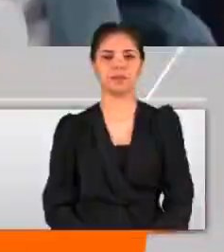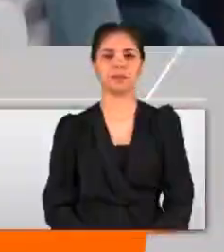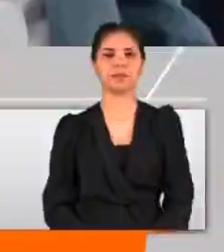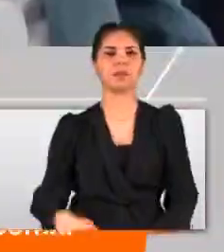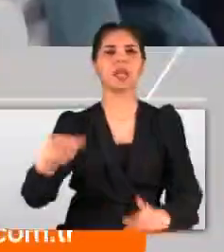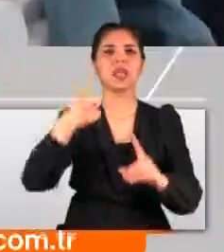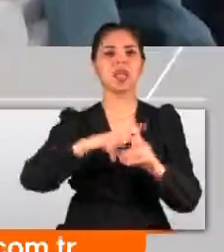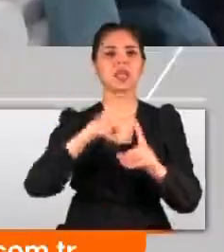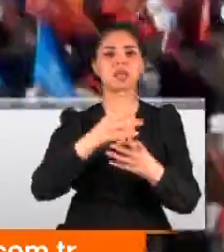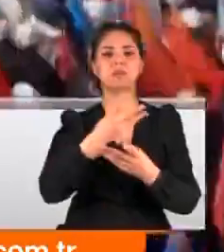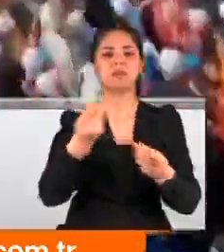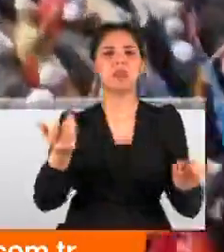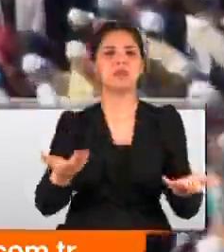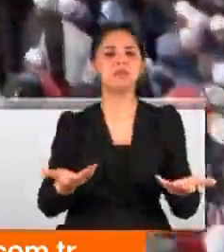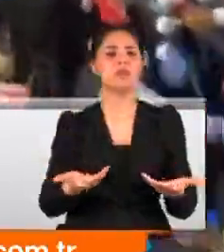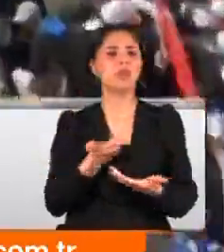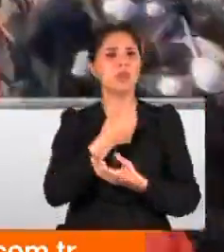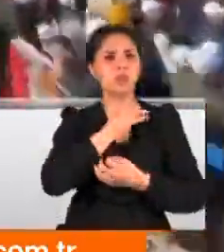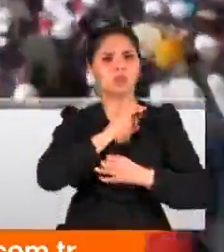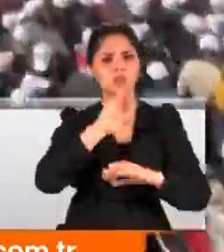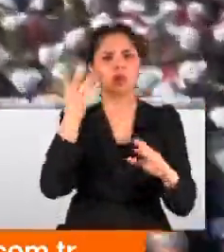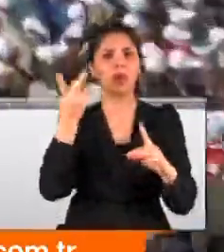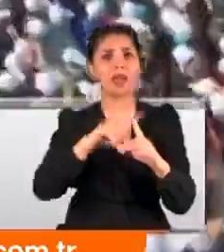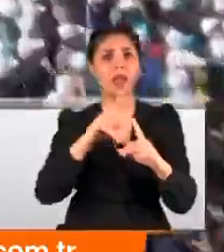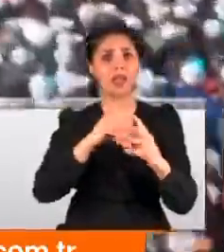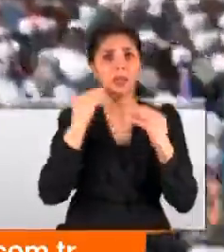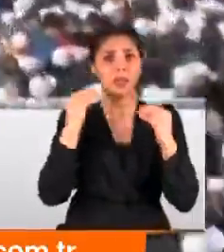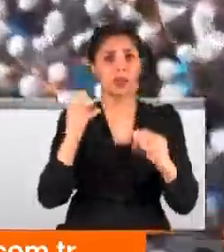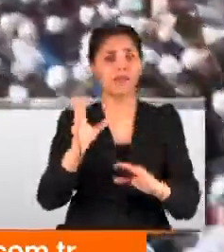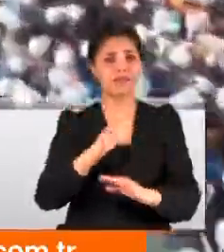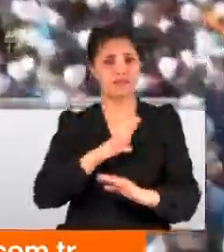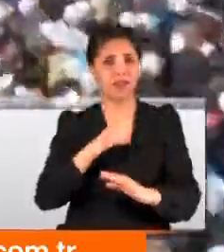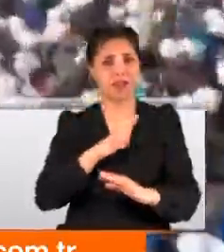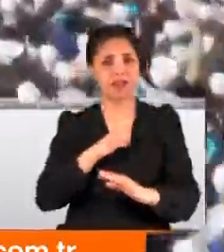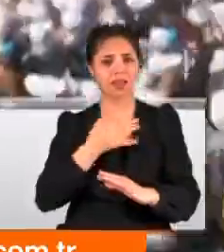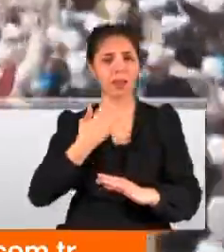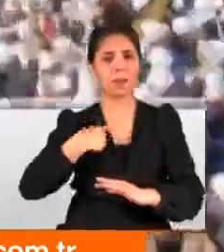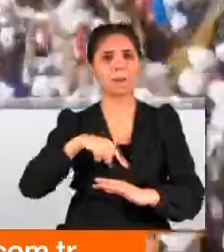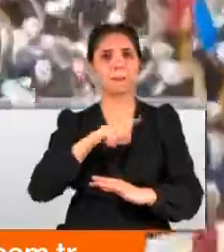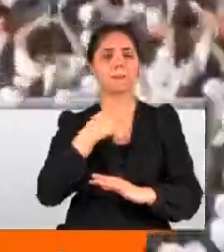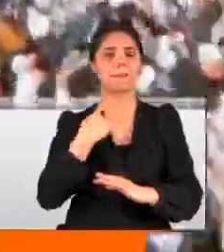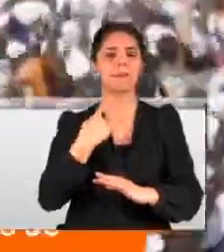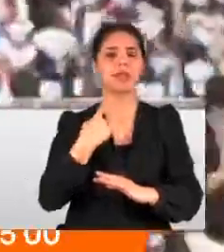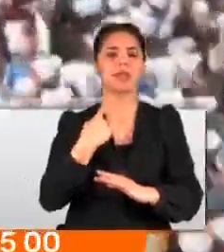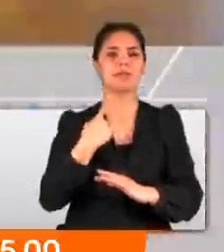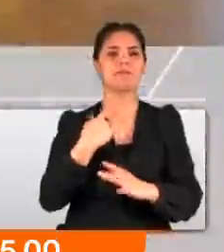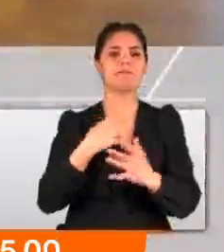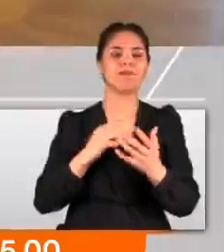Katılımlar muhteşemdi. Tabii katılımlar ne kadar ihtişamlı olursa bizim dinamizmimiz de o kadar